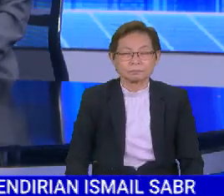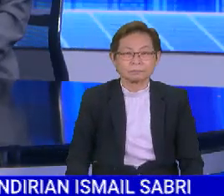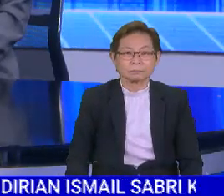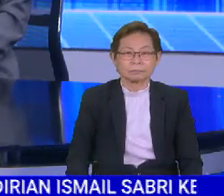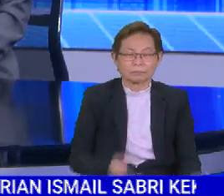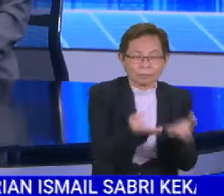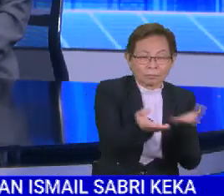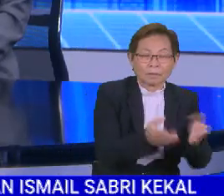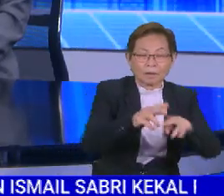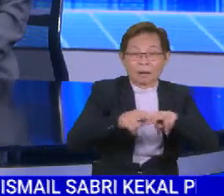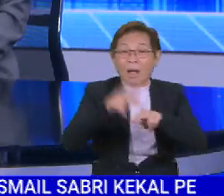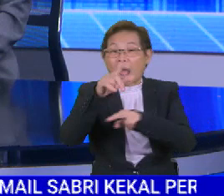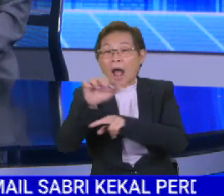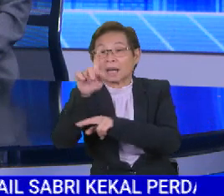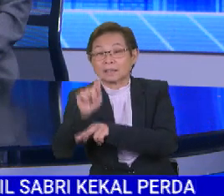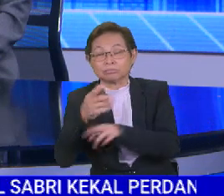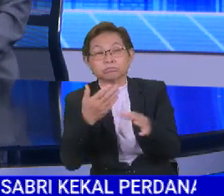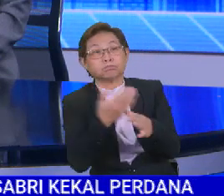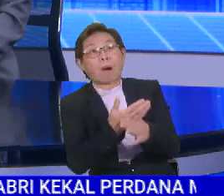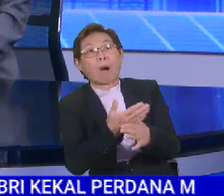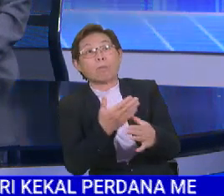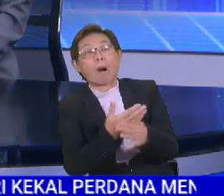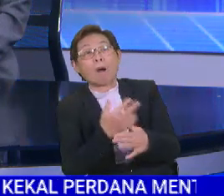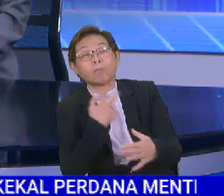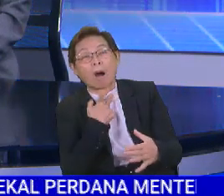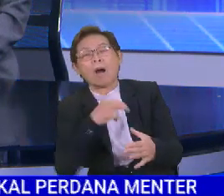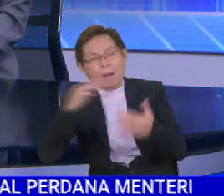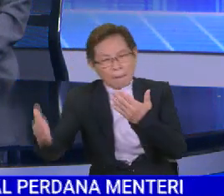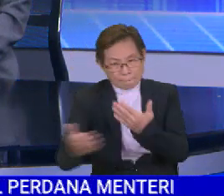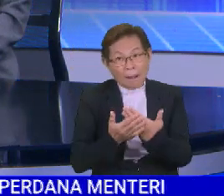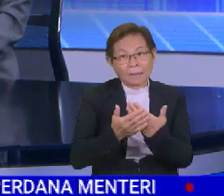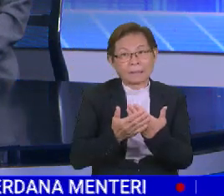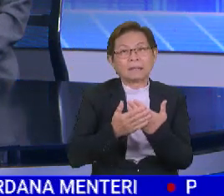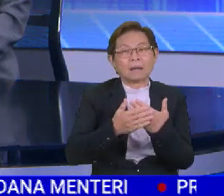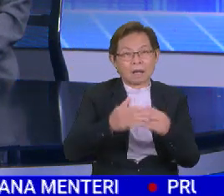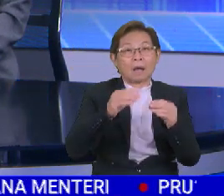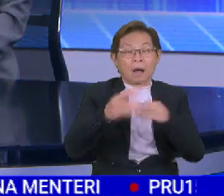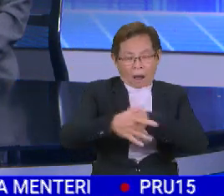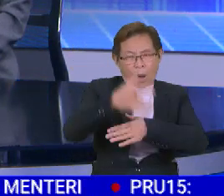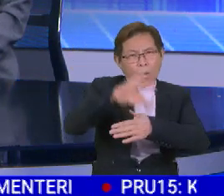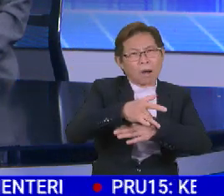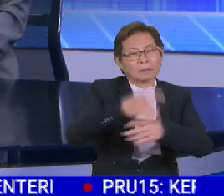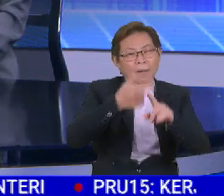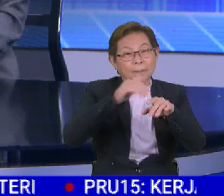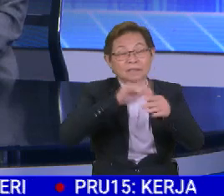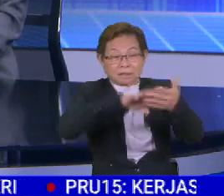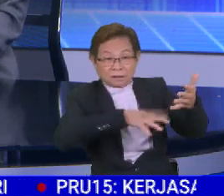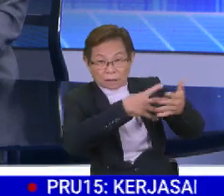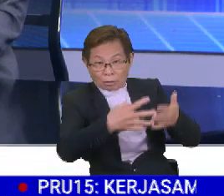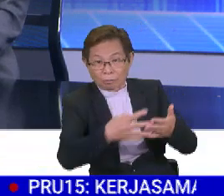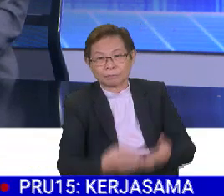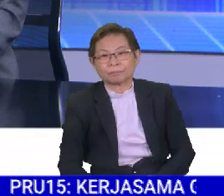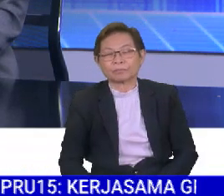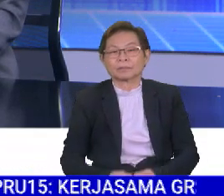Dalam pada itu, perkhidmatan LRT terjejas berkemungkinan boleh kembali beroperasi lebih awal daripada dijadualkan. Petanda